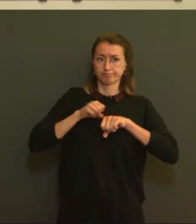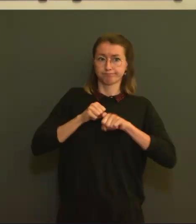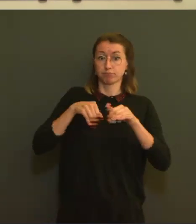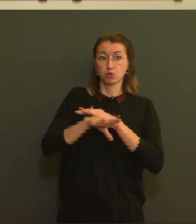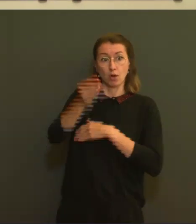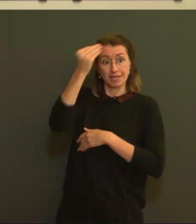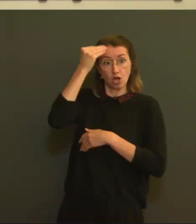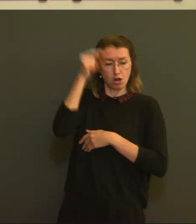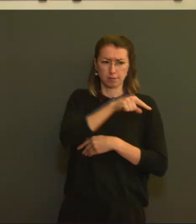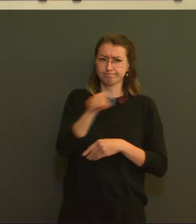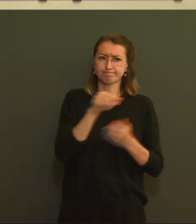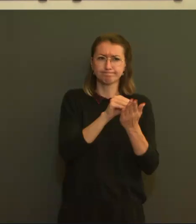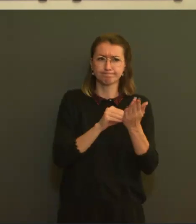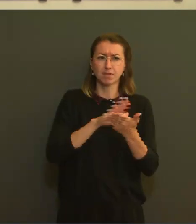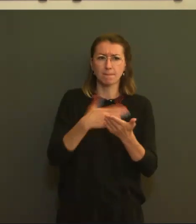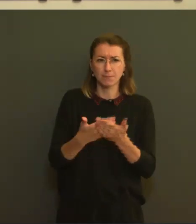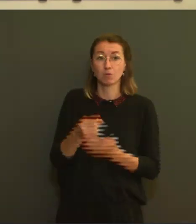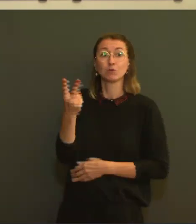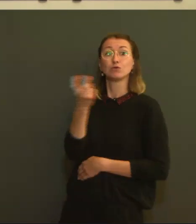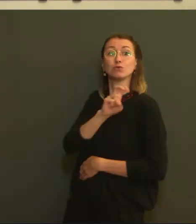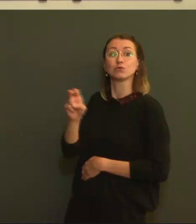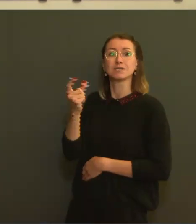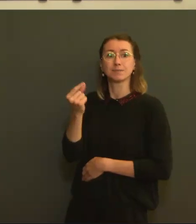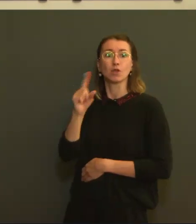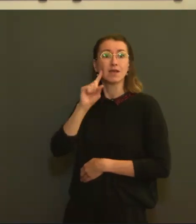et 108 membres du personnel.